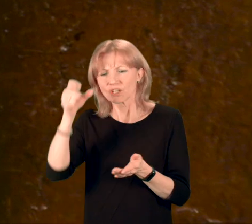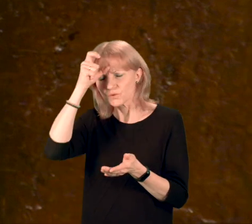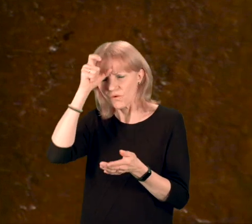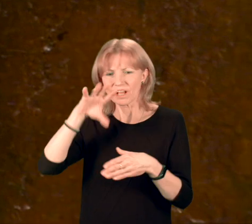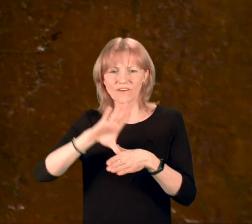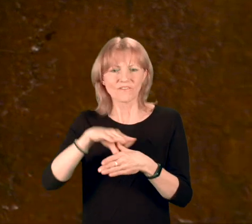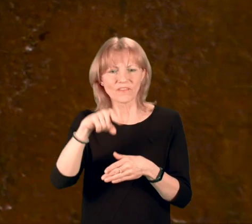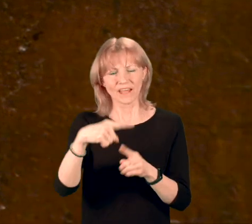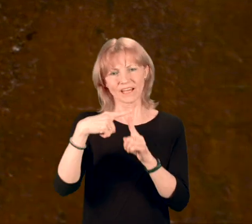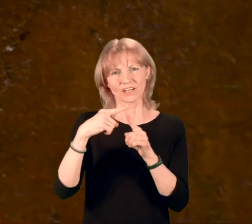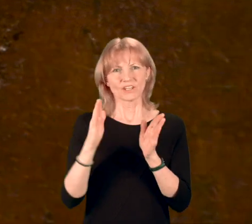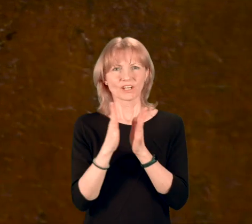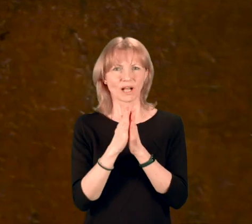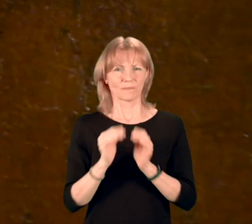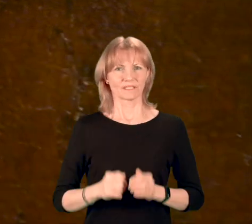niewielkiej świątyni.